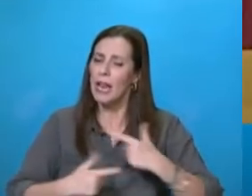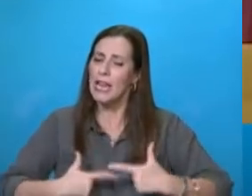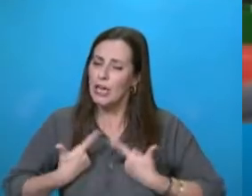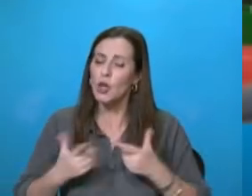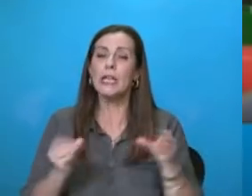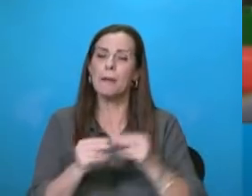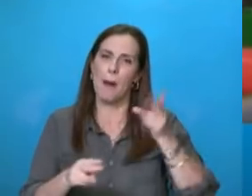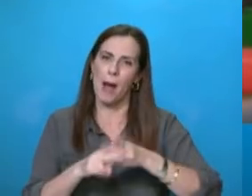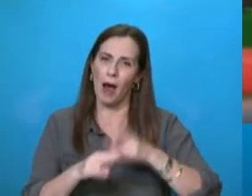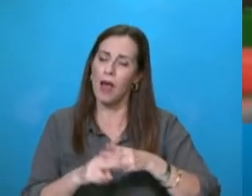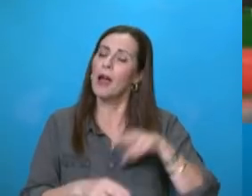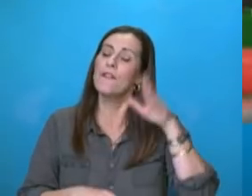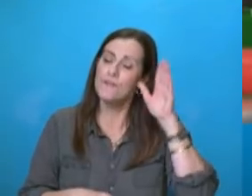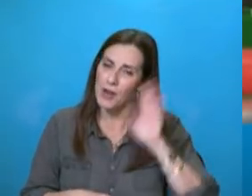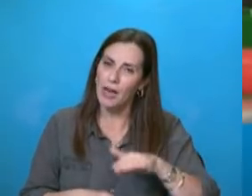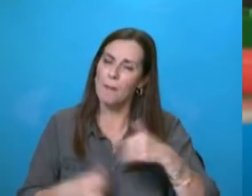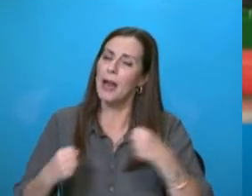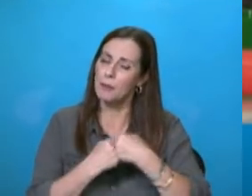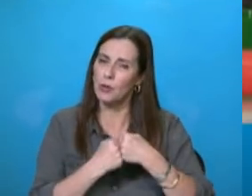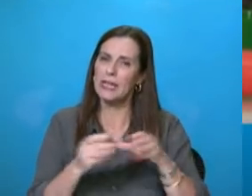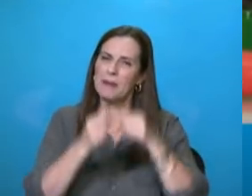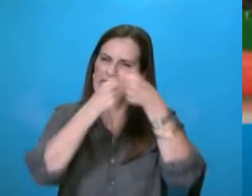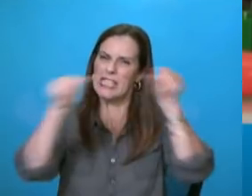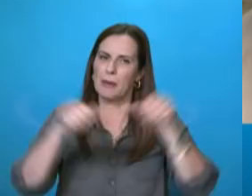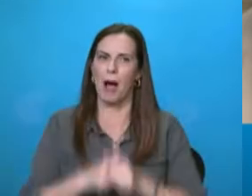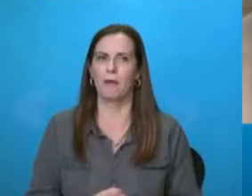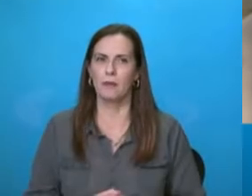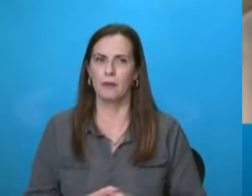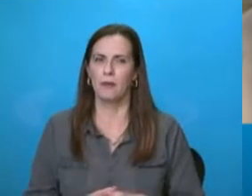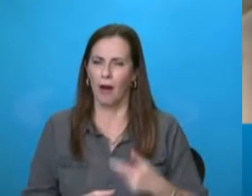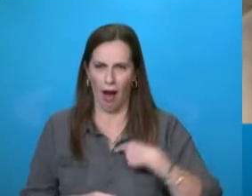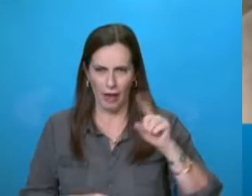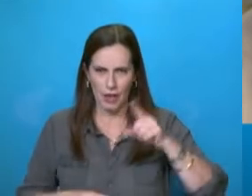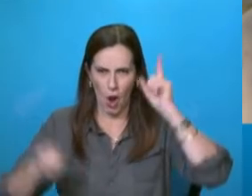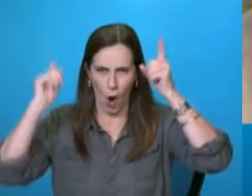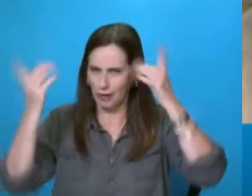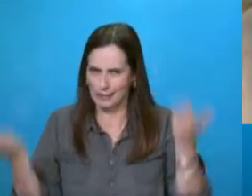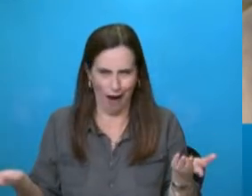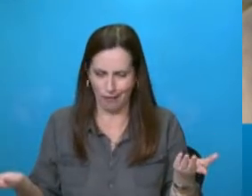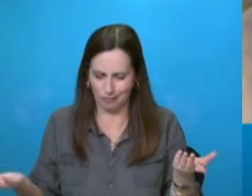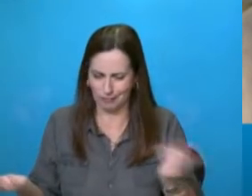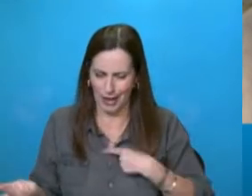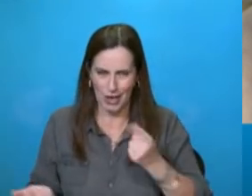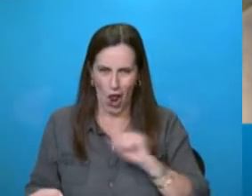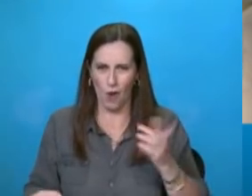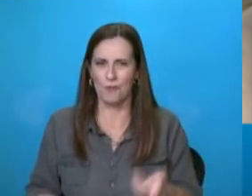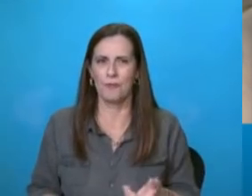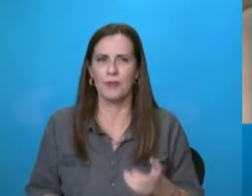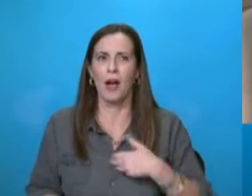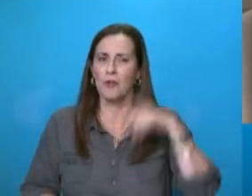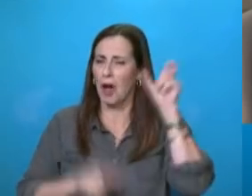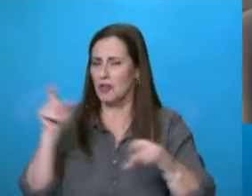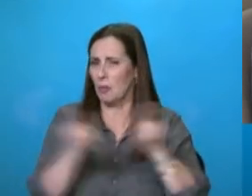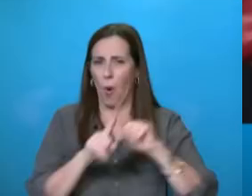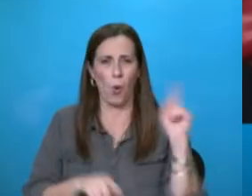המחלה, וגם להתמודד עם הסטיגמה. אנחנו לא חייזרים או משהו כזה. אנחנו אנשים כמו